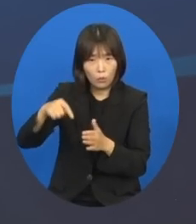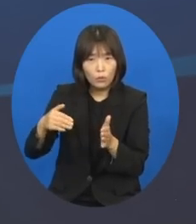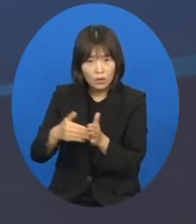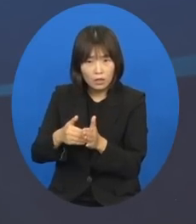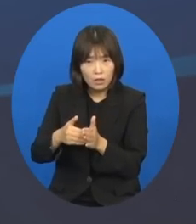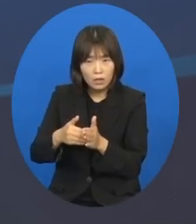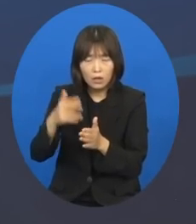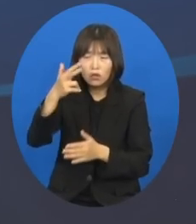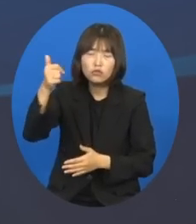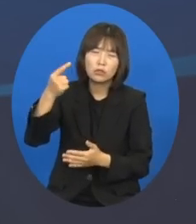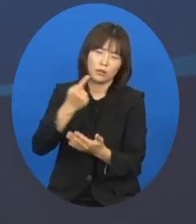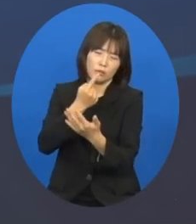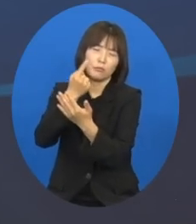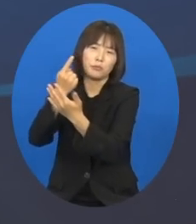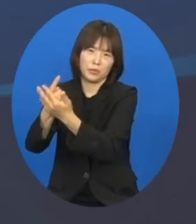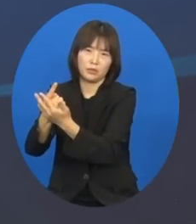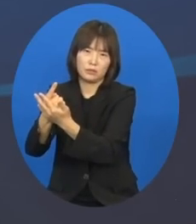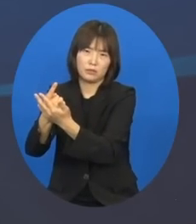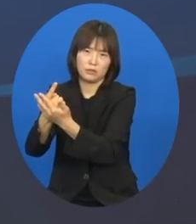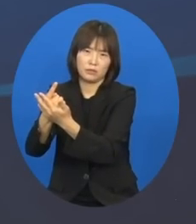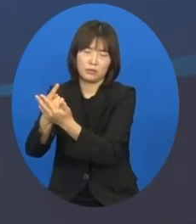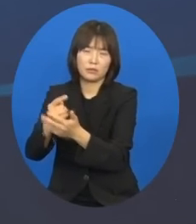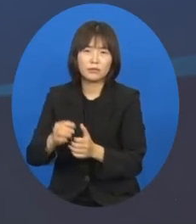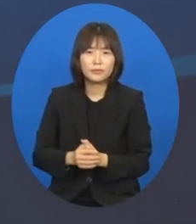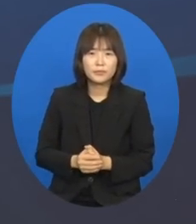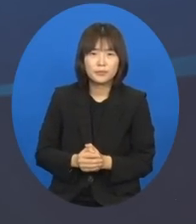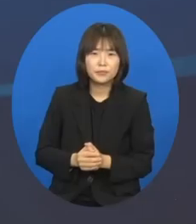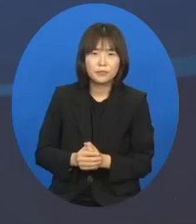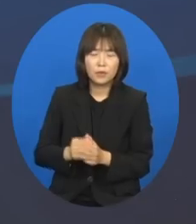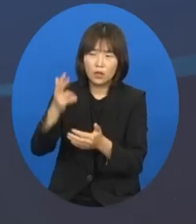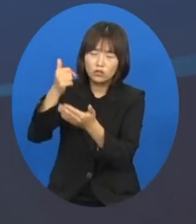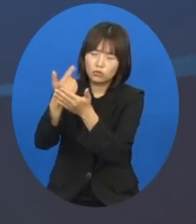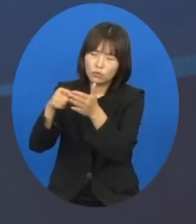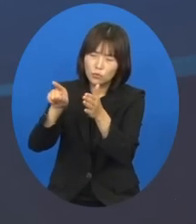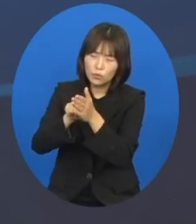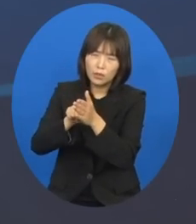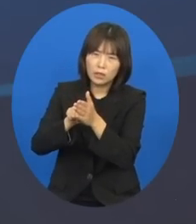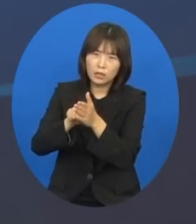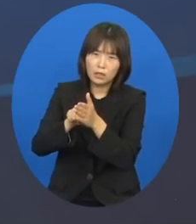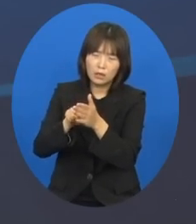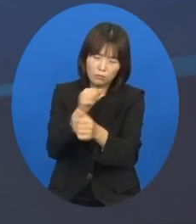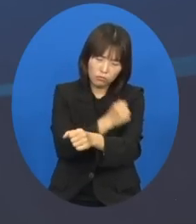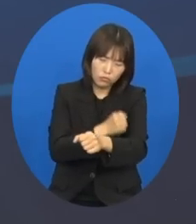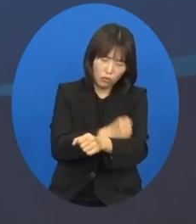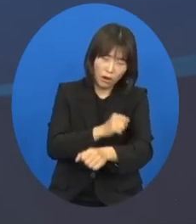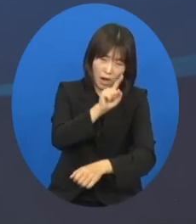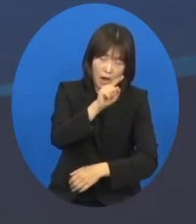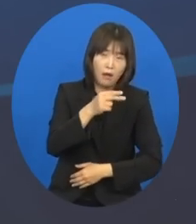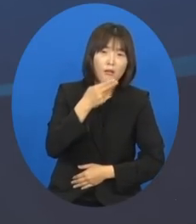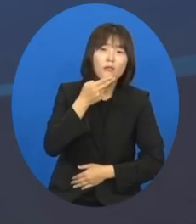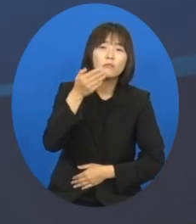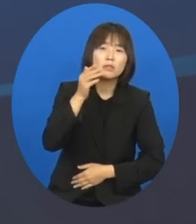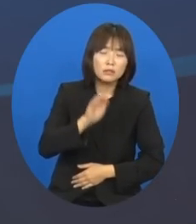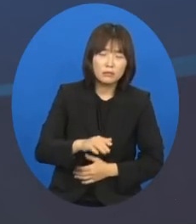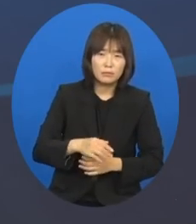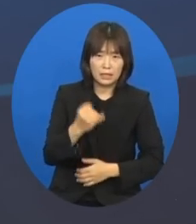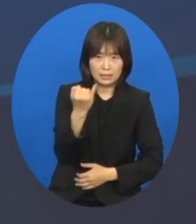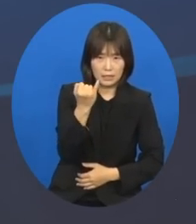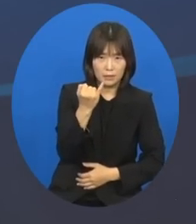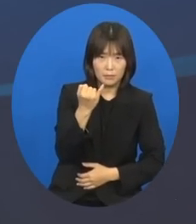공로가 있었던 것도 주를 위해 해 놓았던 일도 아무것도 없지만 그분이 한 일은 한